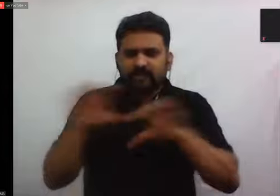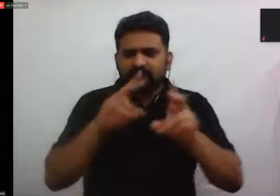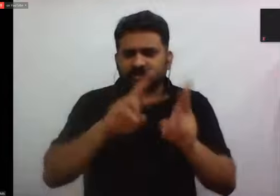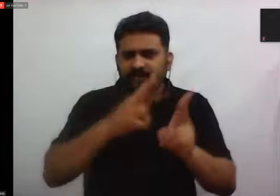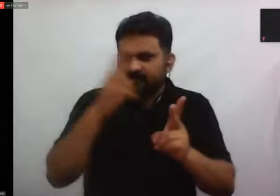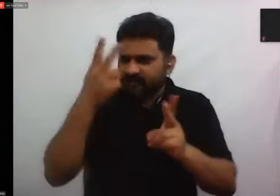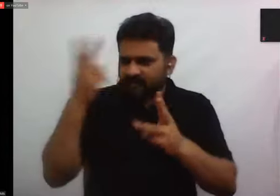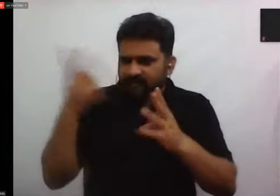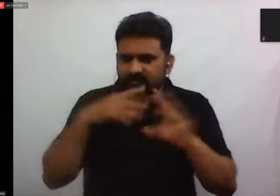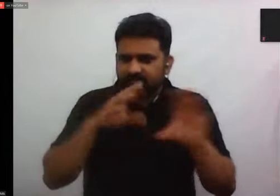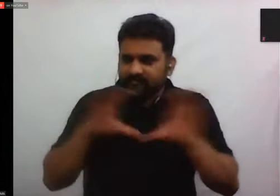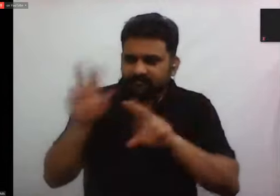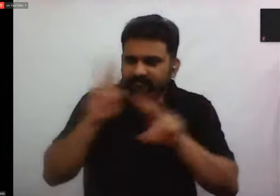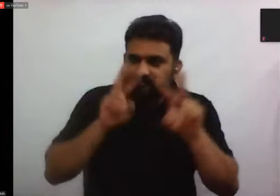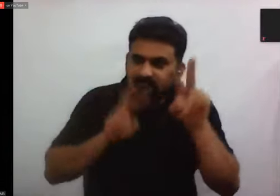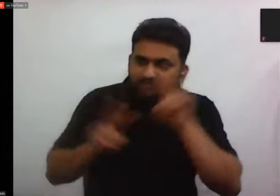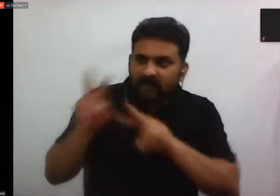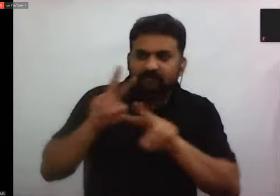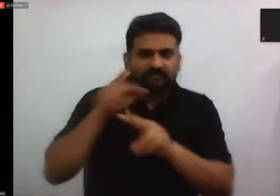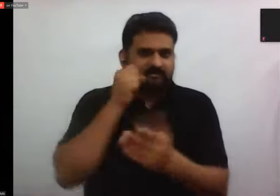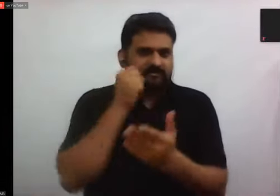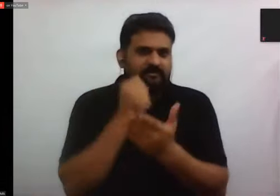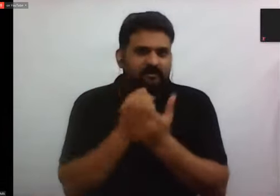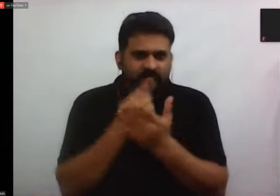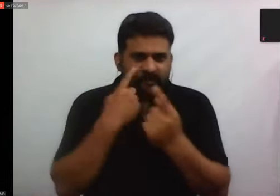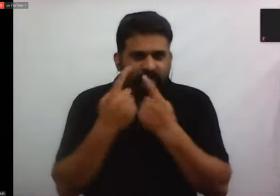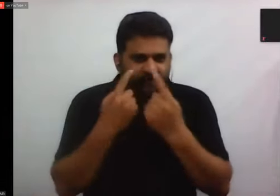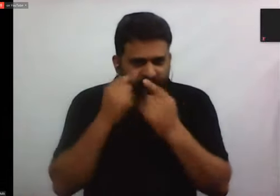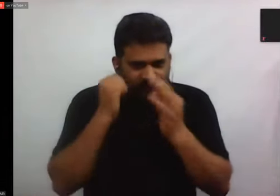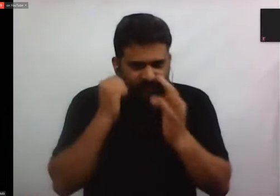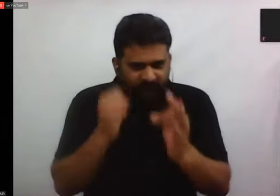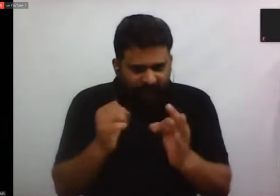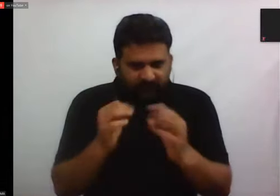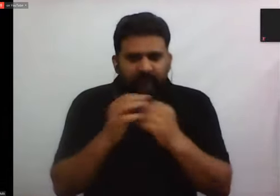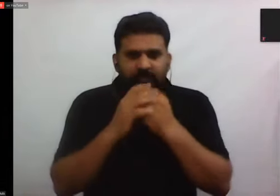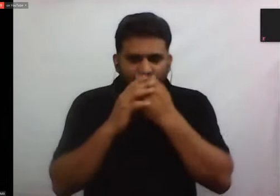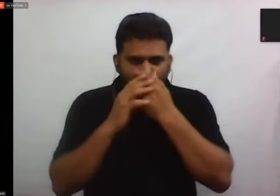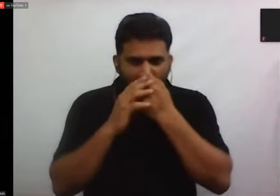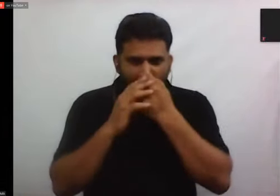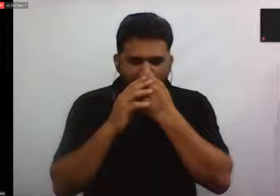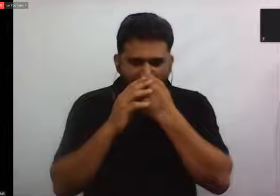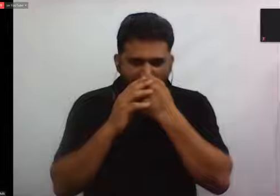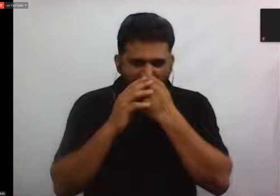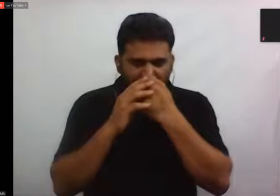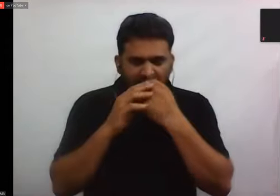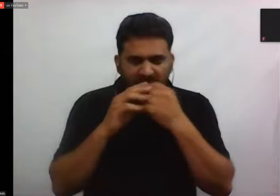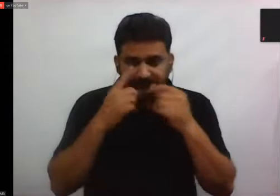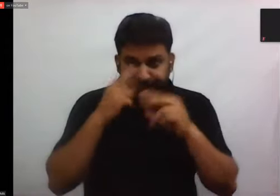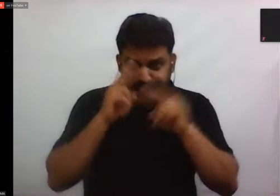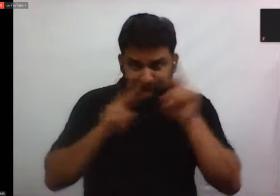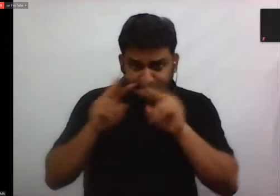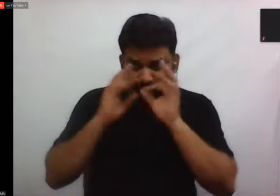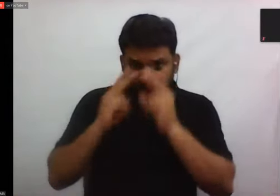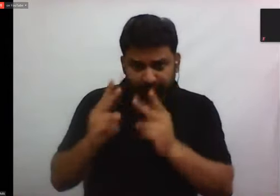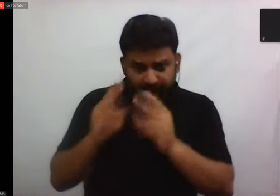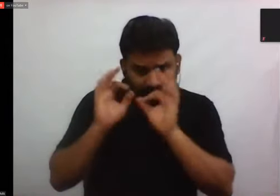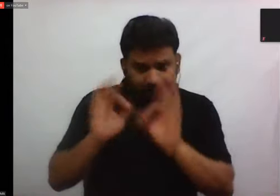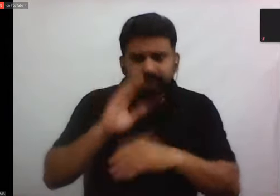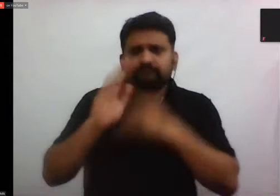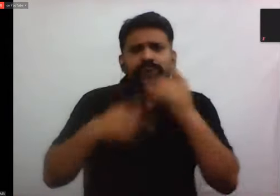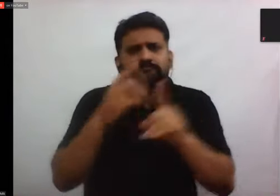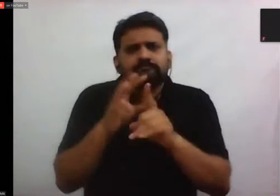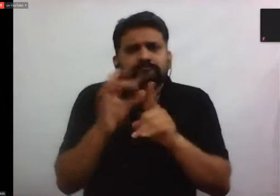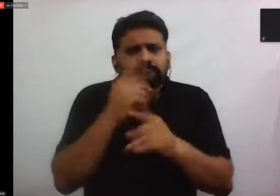में आपको ऑब्जर्व करना पड़ेगा बच्चे को पहले. ओनली आफ्टर प्रॉपर ऑब्जर्वेशन कैन यू स्टार्ट योर